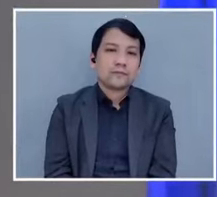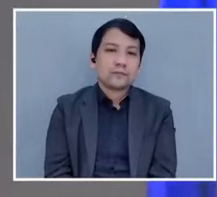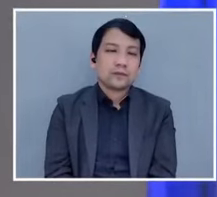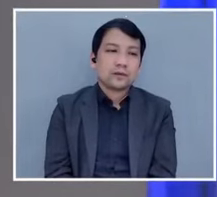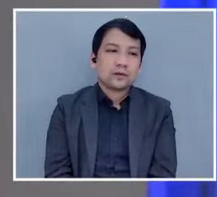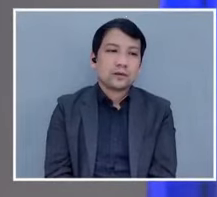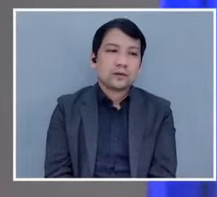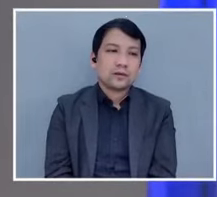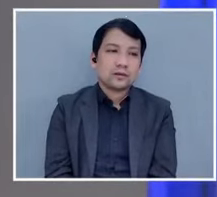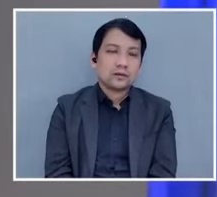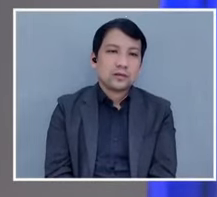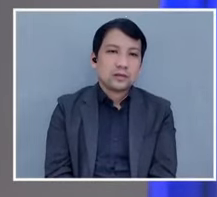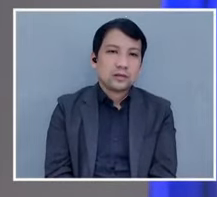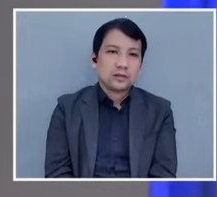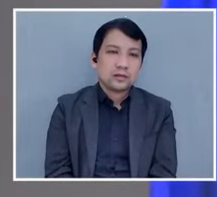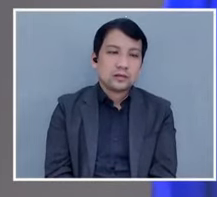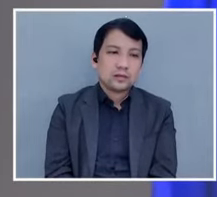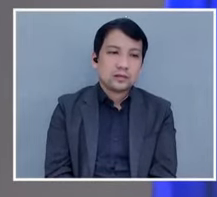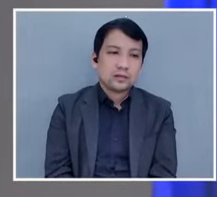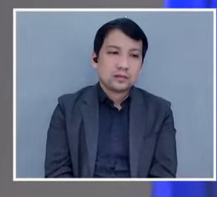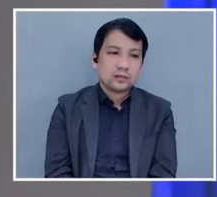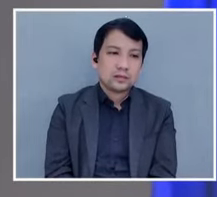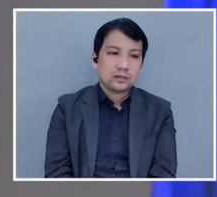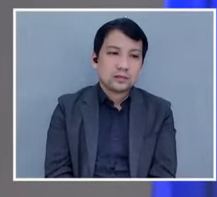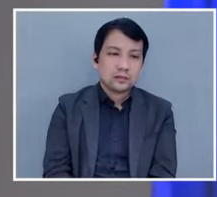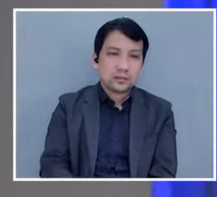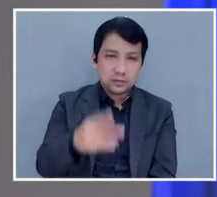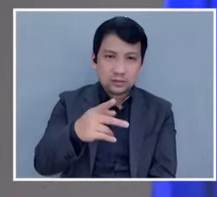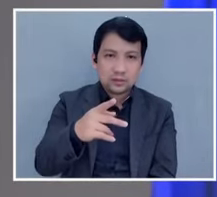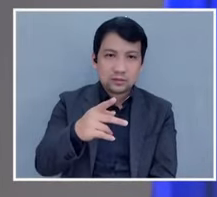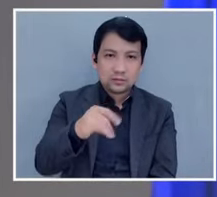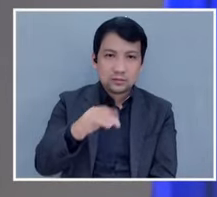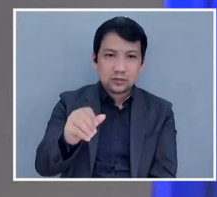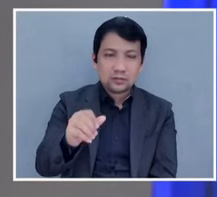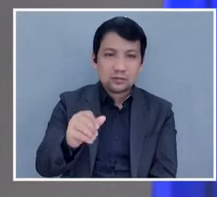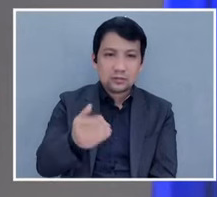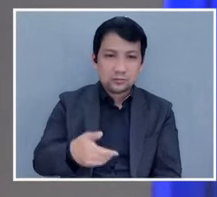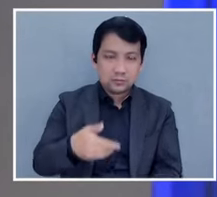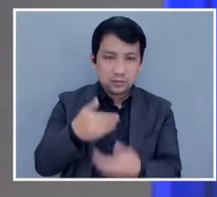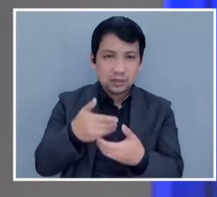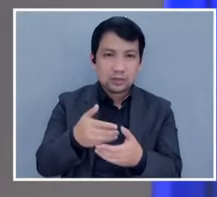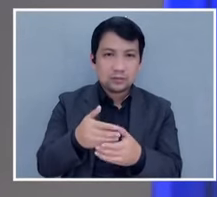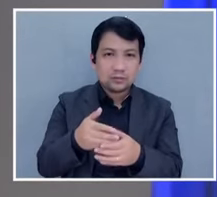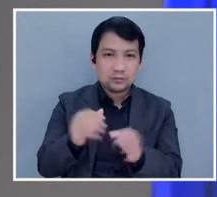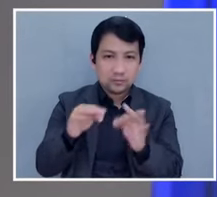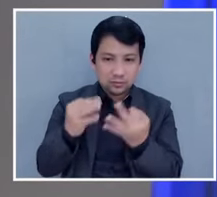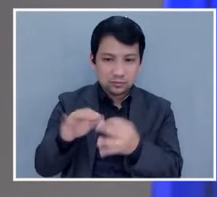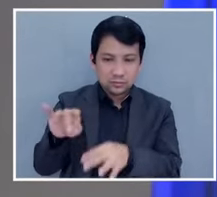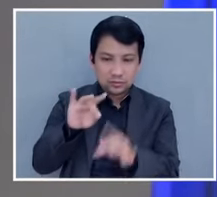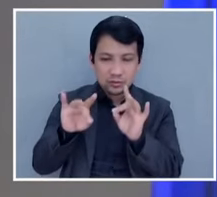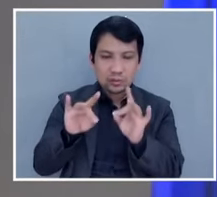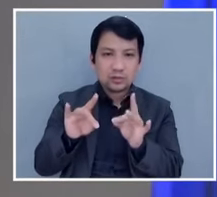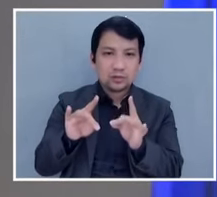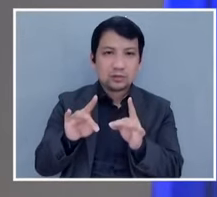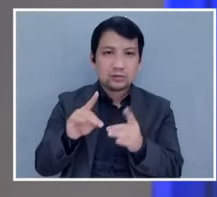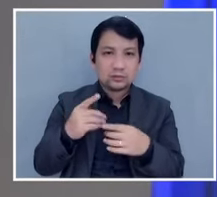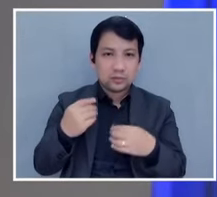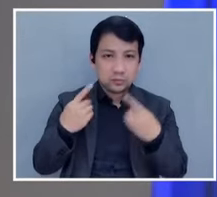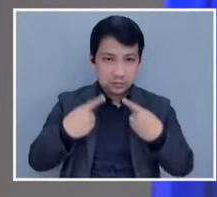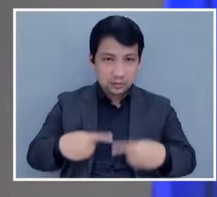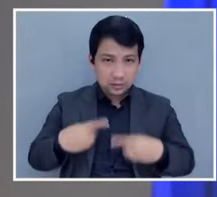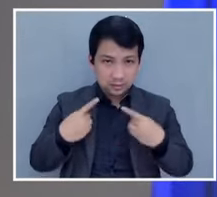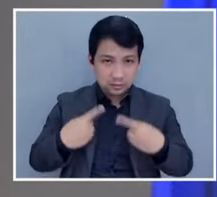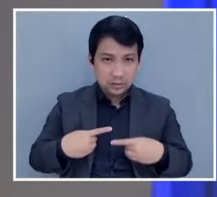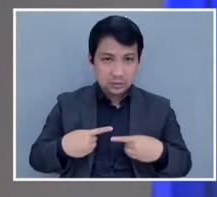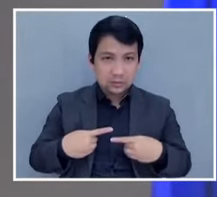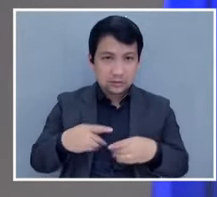Proud ang isang fan ng P-pop girl group na Bini na ang kanyang pamilya at mga kaibigan ang napiling gumawa ng agaw pansin na crochet